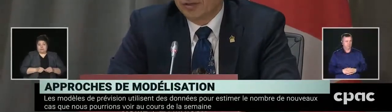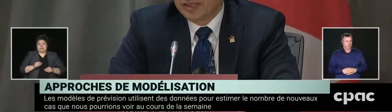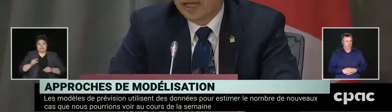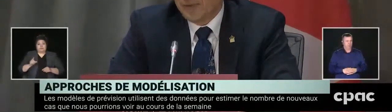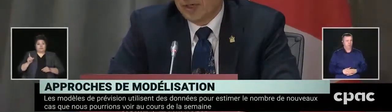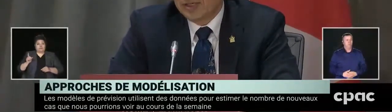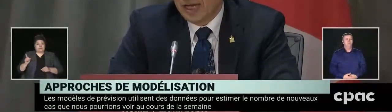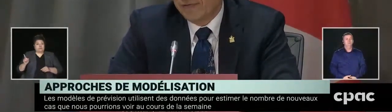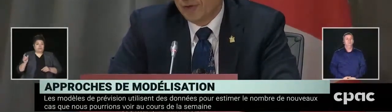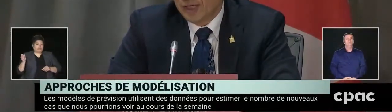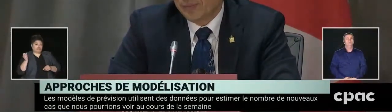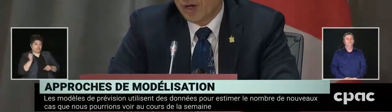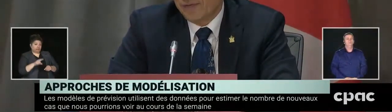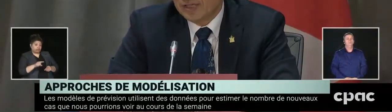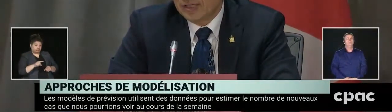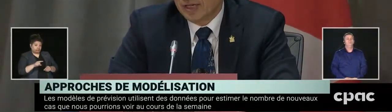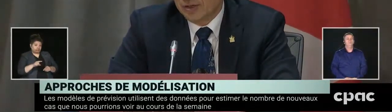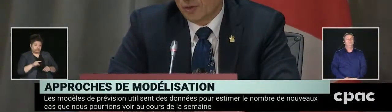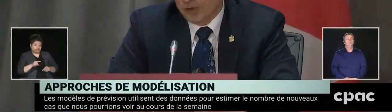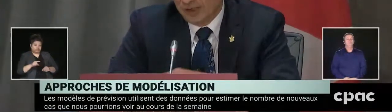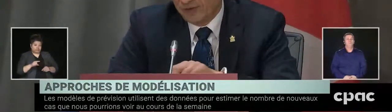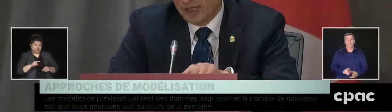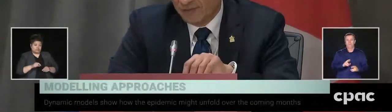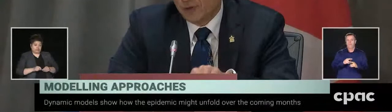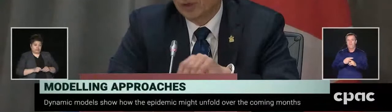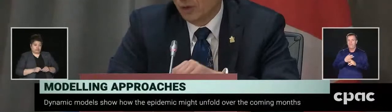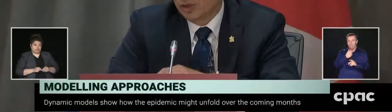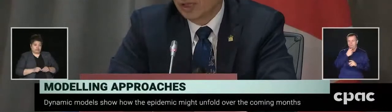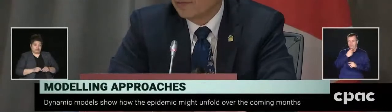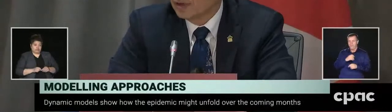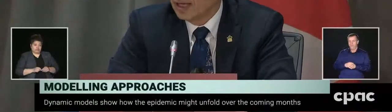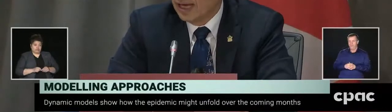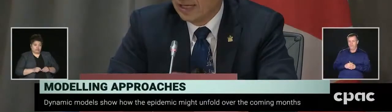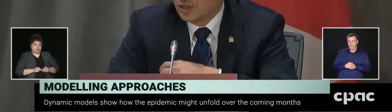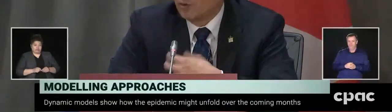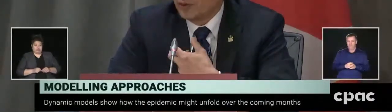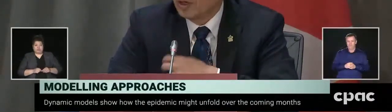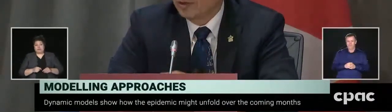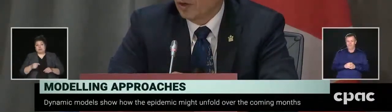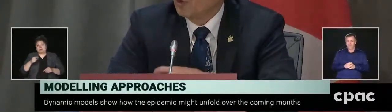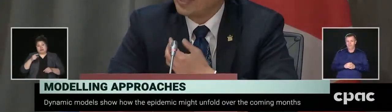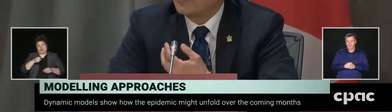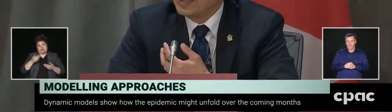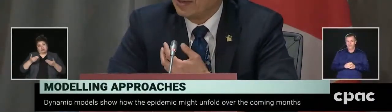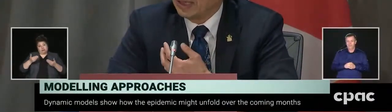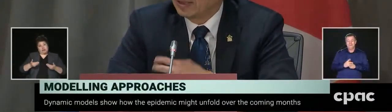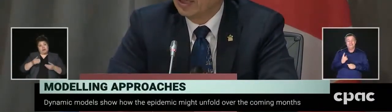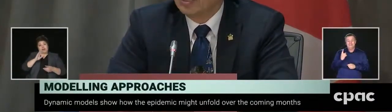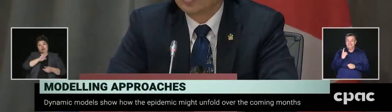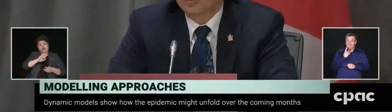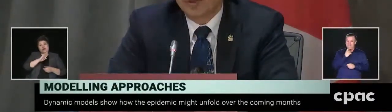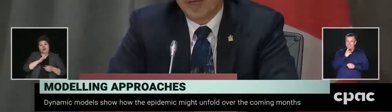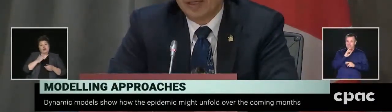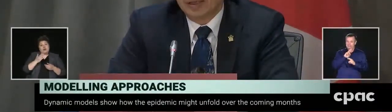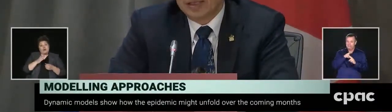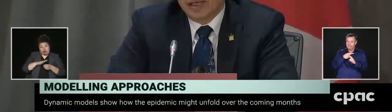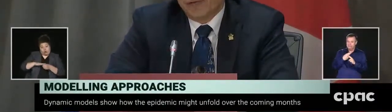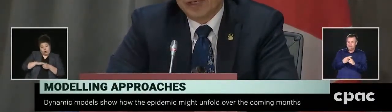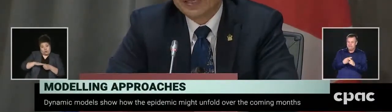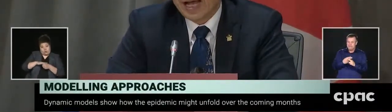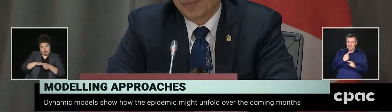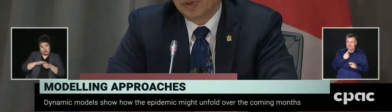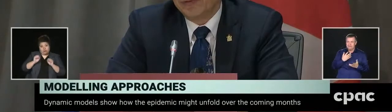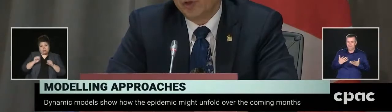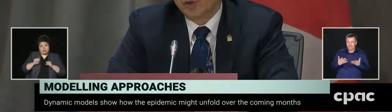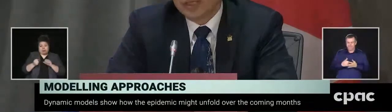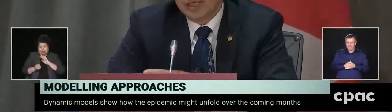It's difficult to say because every province and territory, even at a very local level, has their own, what we call their own epidemic. So depending, let's